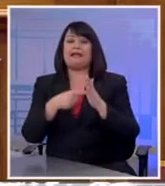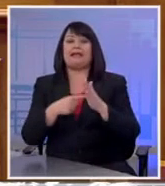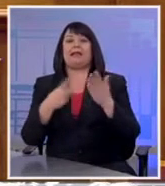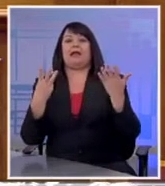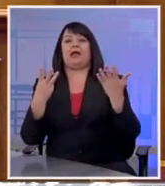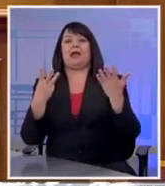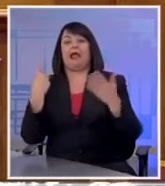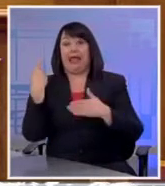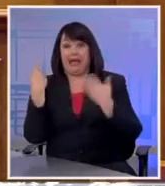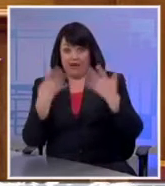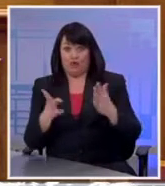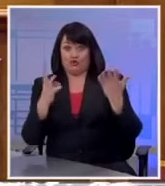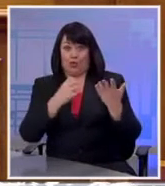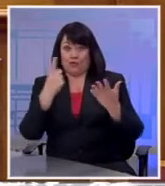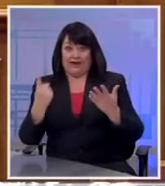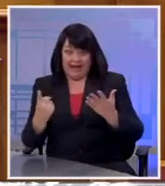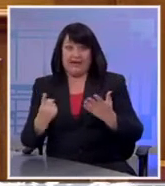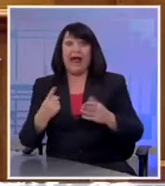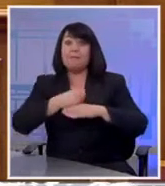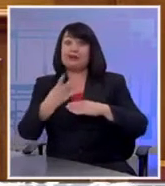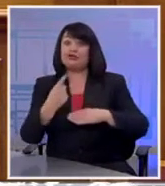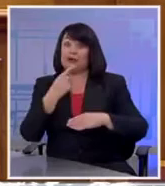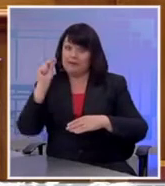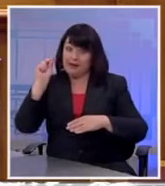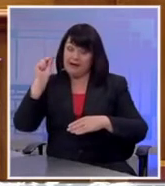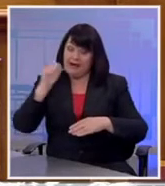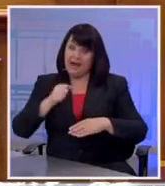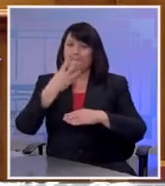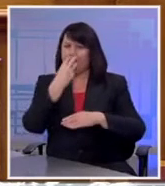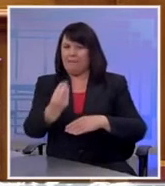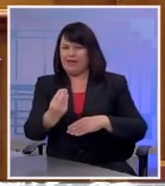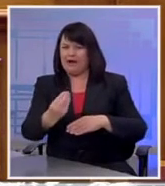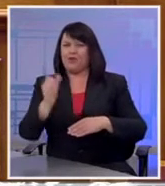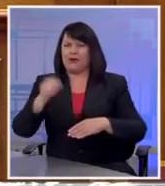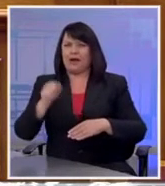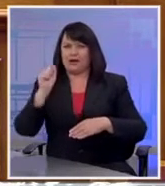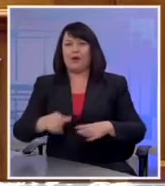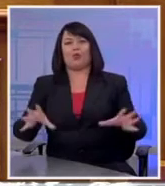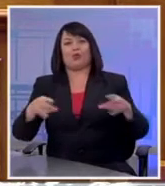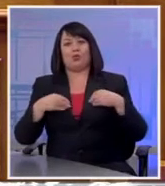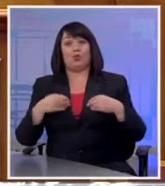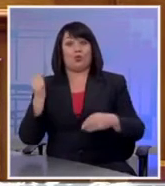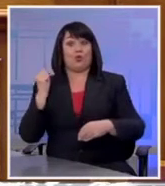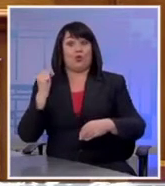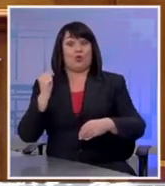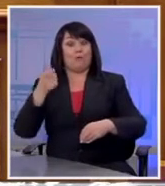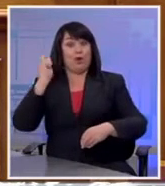είχε τηρήσει το λόγο του και την είχε θεσπίσει, το 81 ο Ανδρέας Παπανδρέου, που ήταν ένας ισχυρός